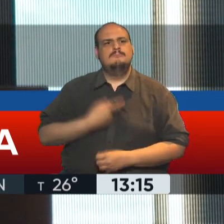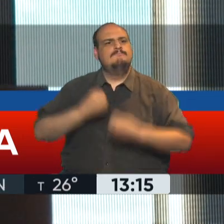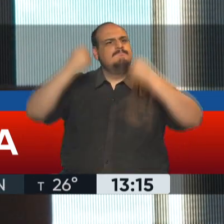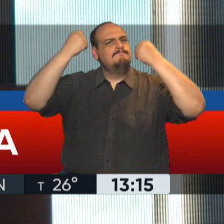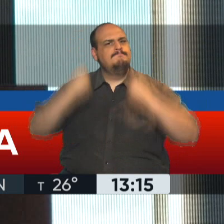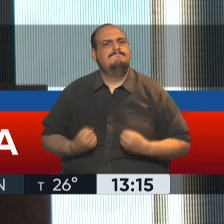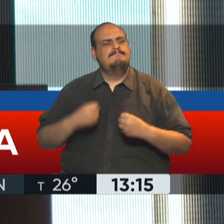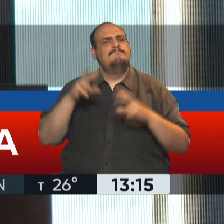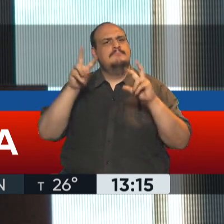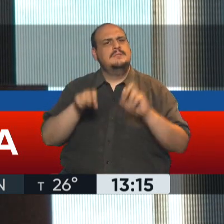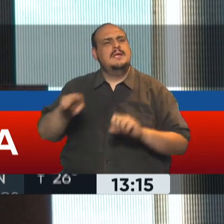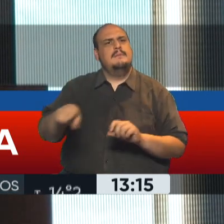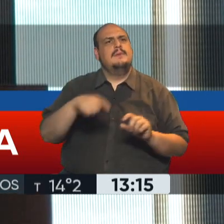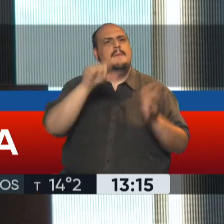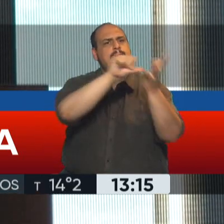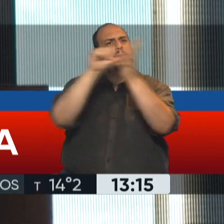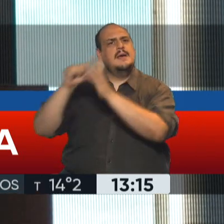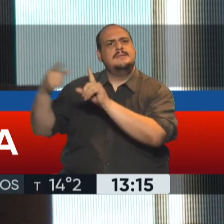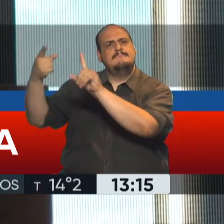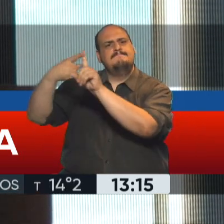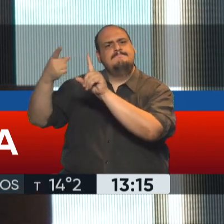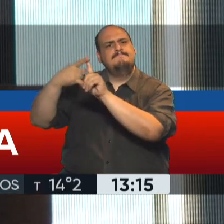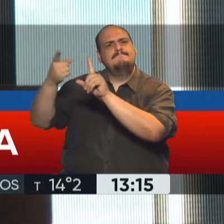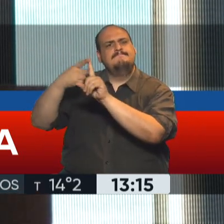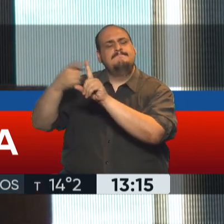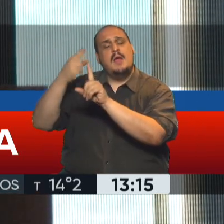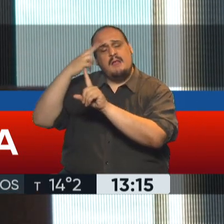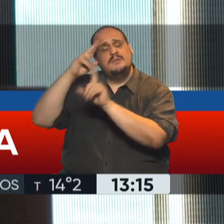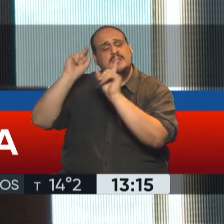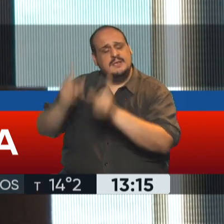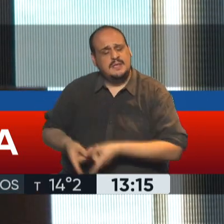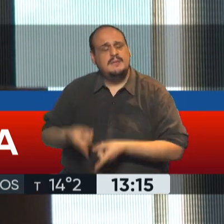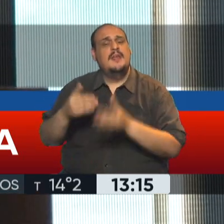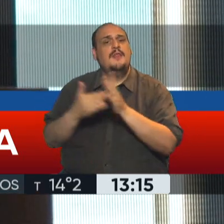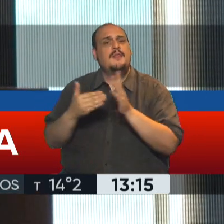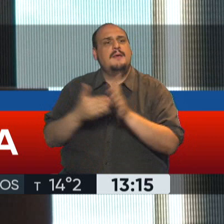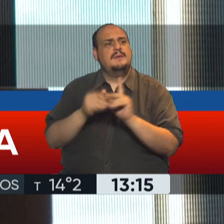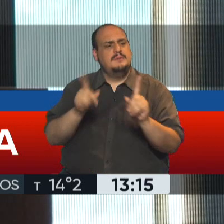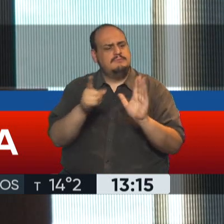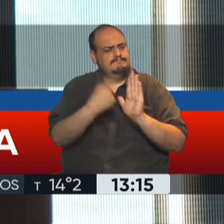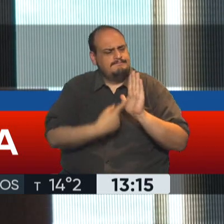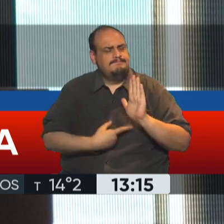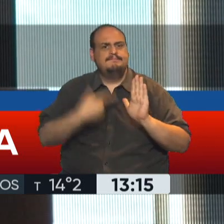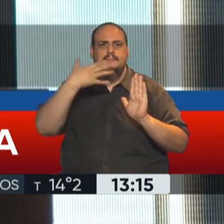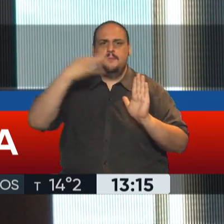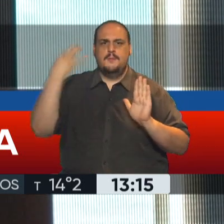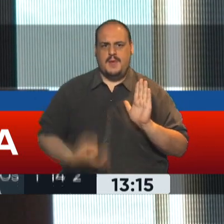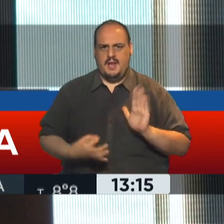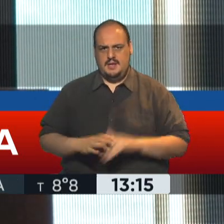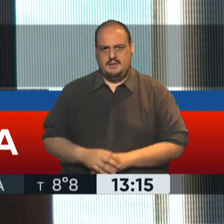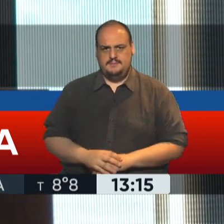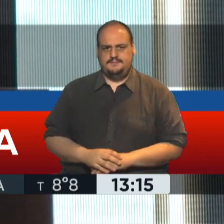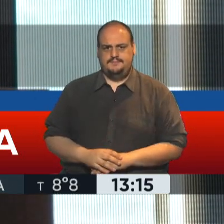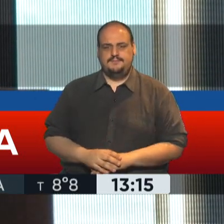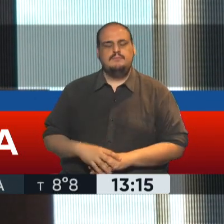العلاقة مع المملكة العربية السعودية ودول الخليج الشقيقة وفق القواعد السليمة، ولن نترك هذا